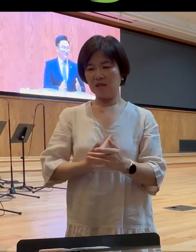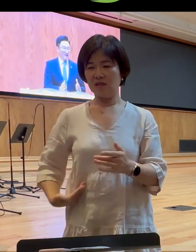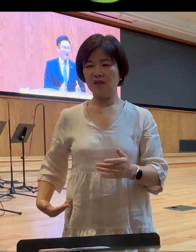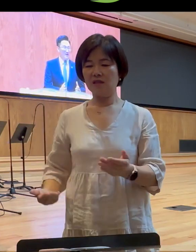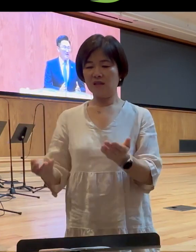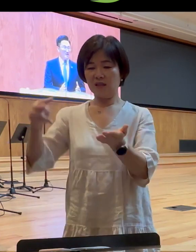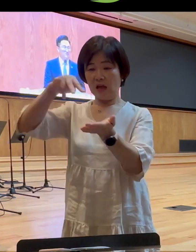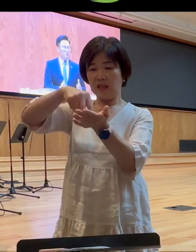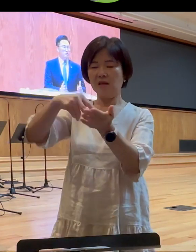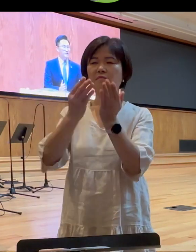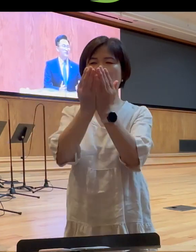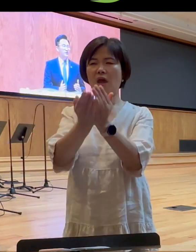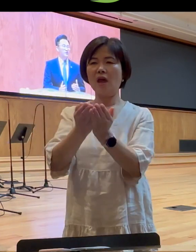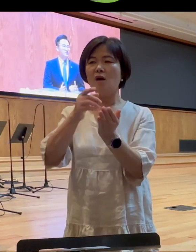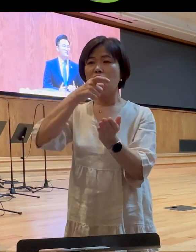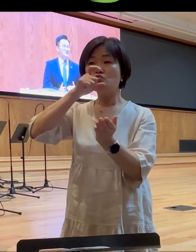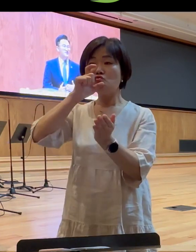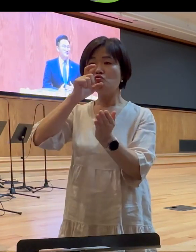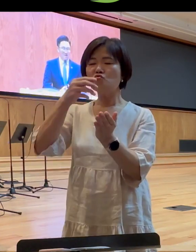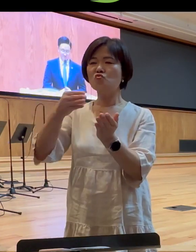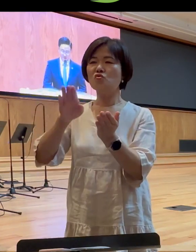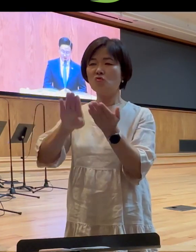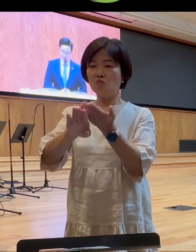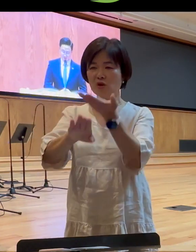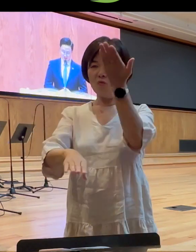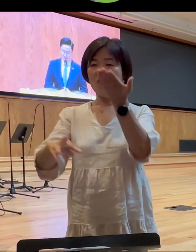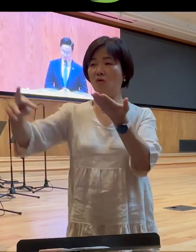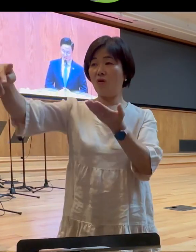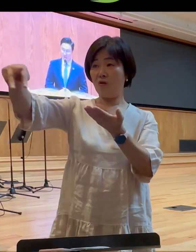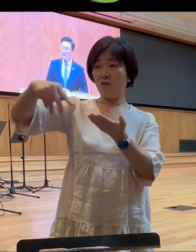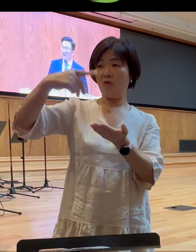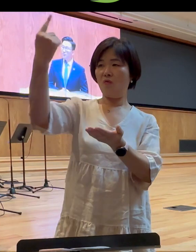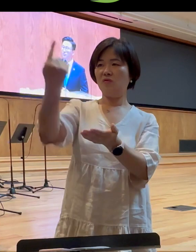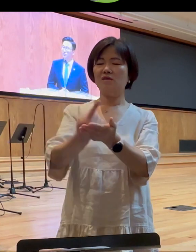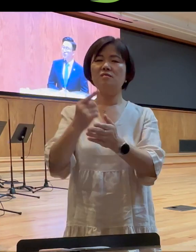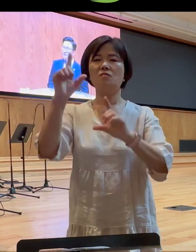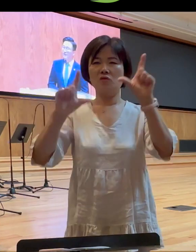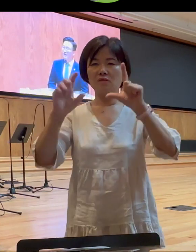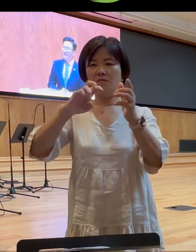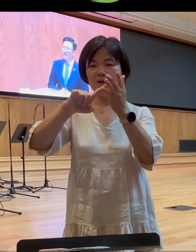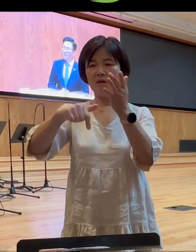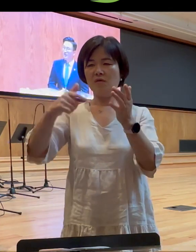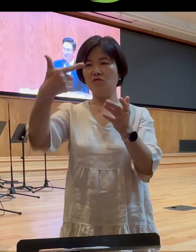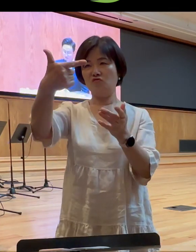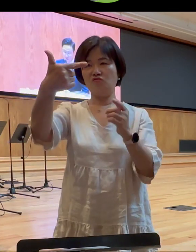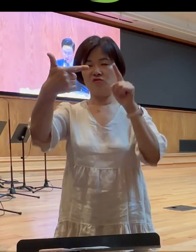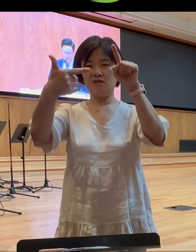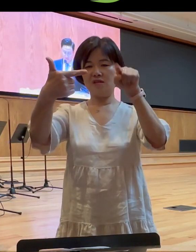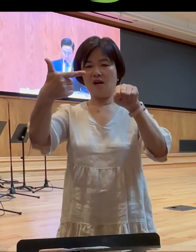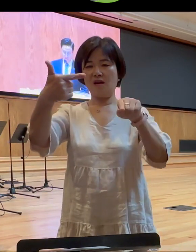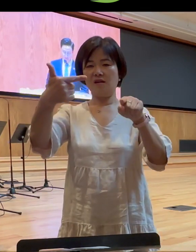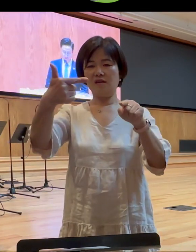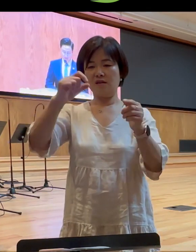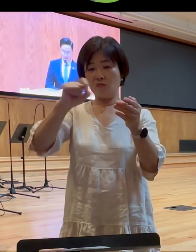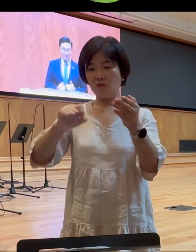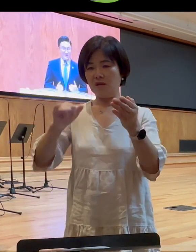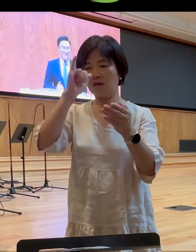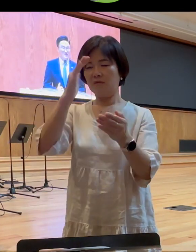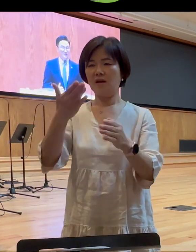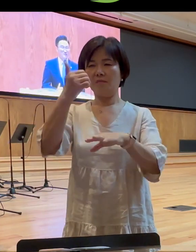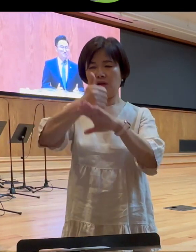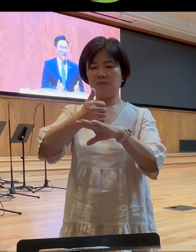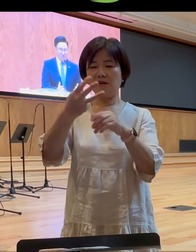탄 배에 물 위로 걸어오시는 장면입니다. 마가복음 6장에 기록되어 있습니다.